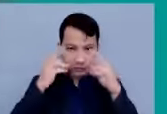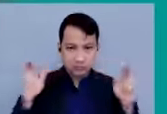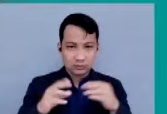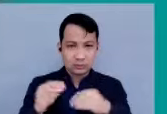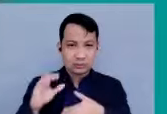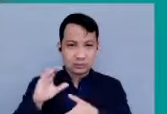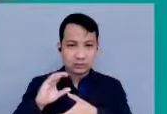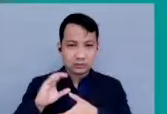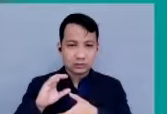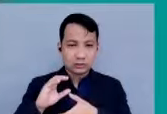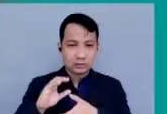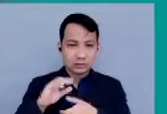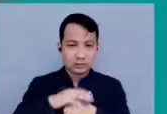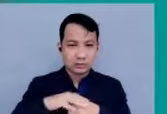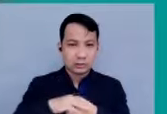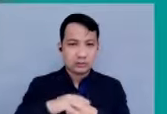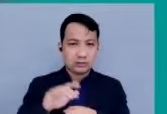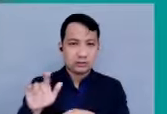local post in